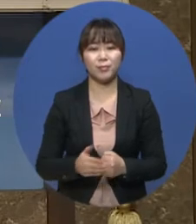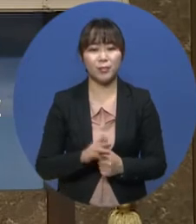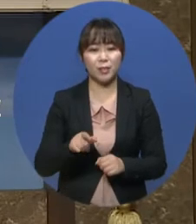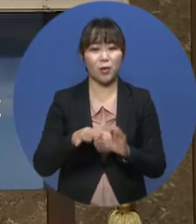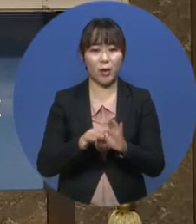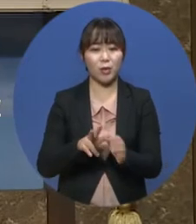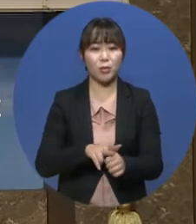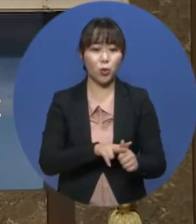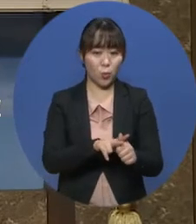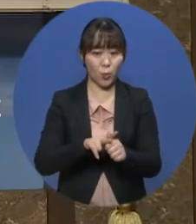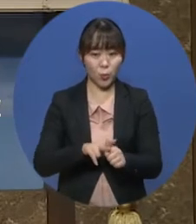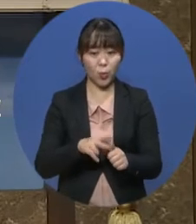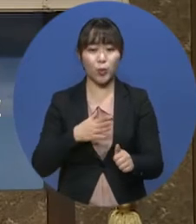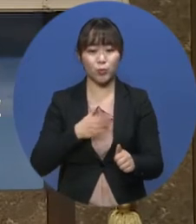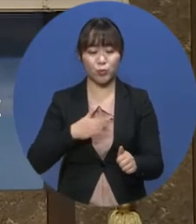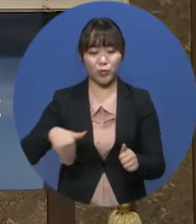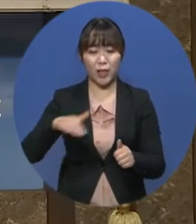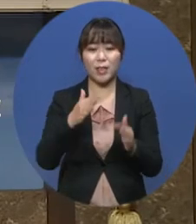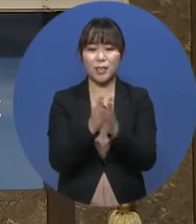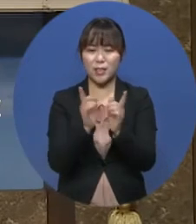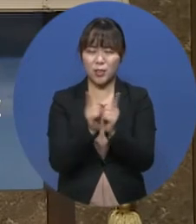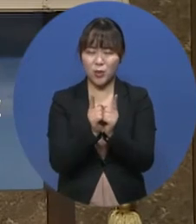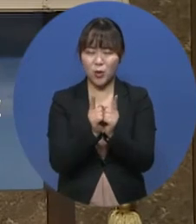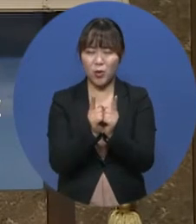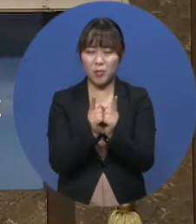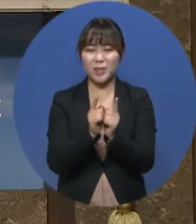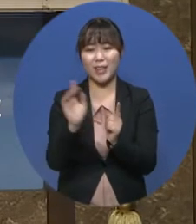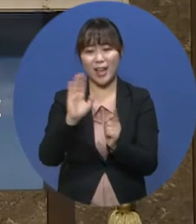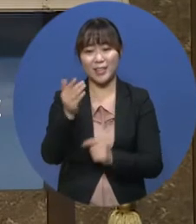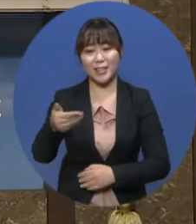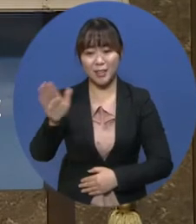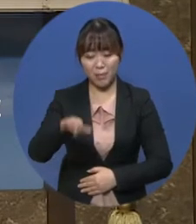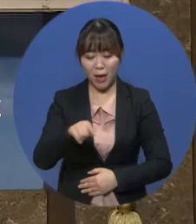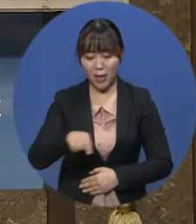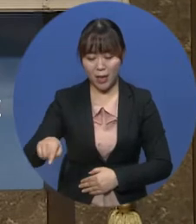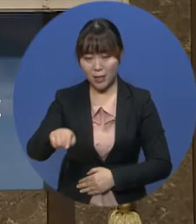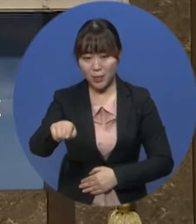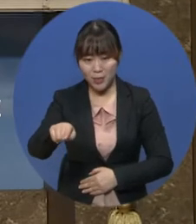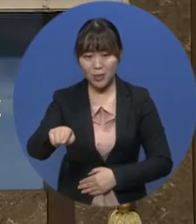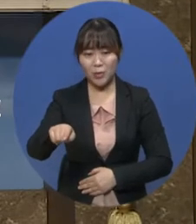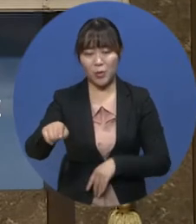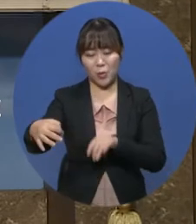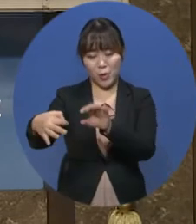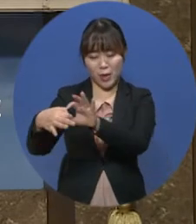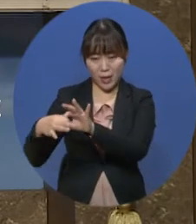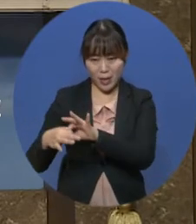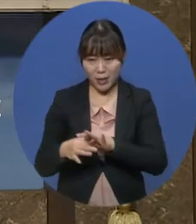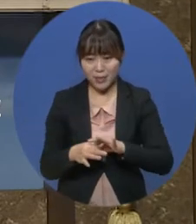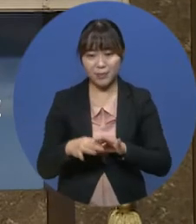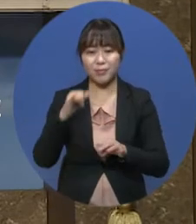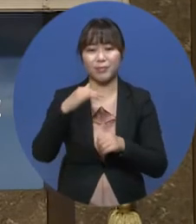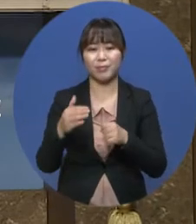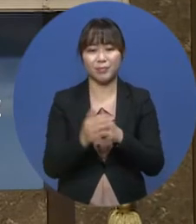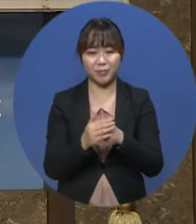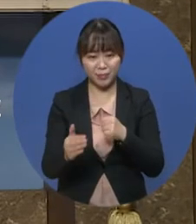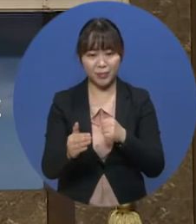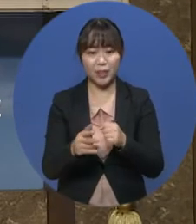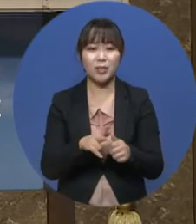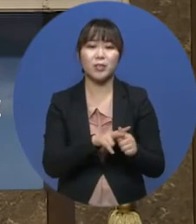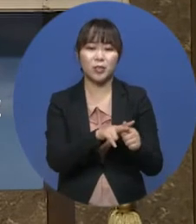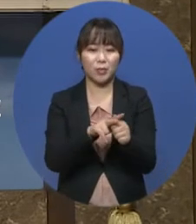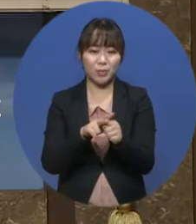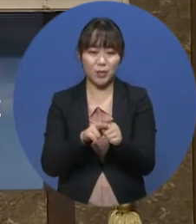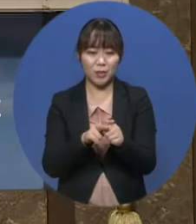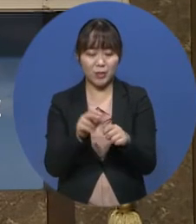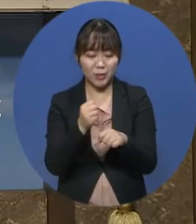대한 정보도 저희가 아 직접적 있진 않지만 간접적인 관계를 맺고 있기 때문에 어 정부를